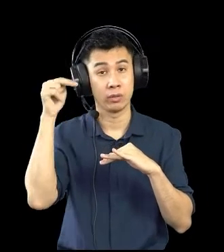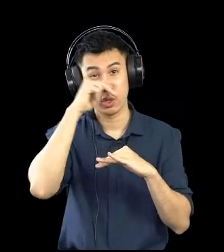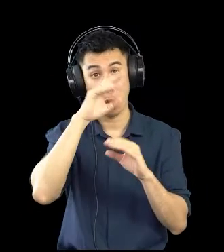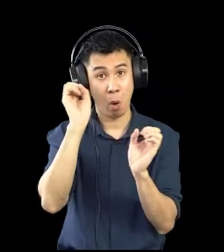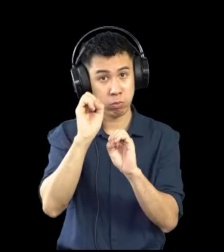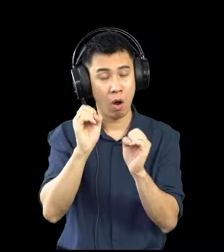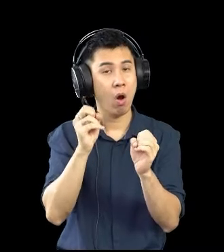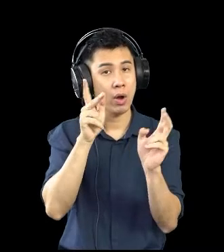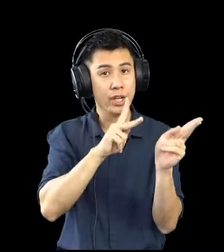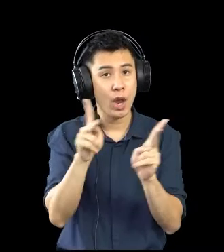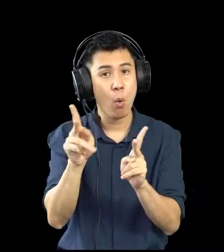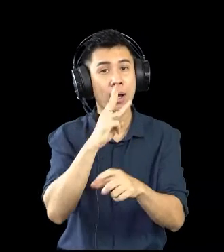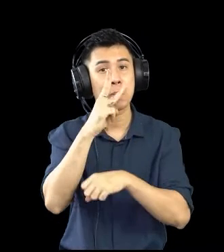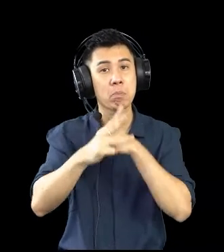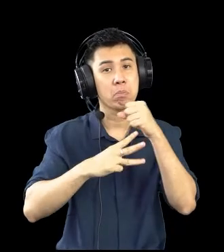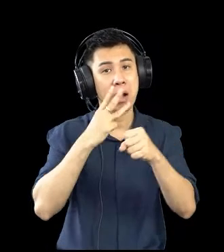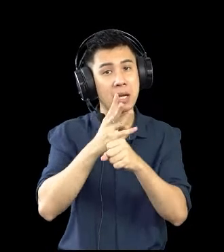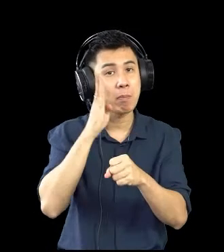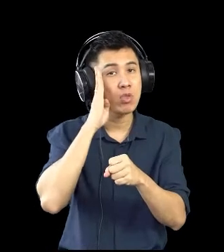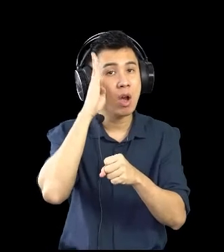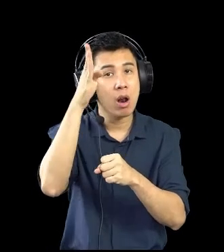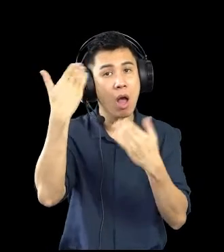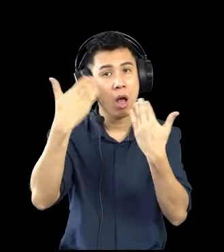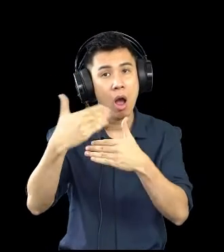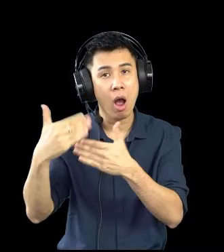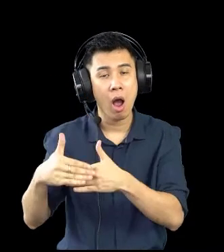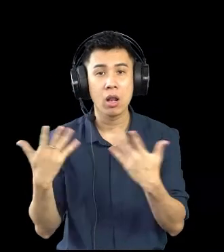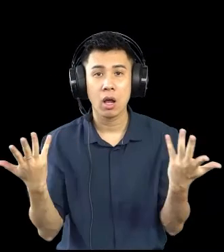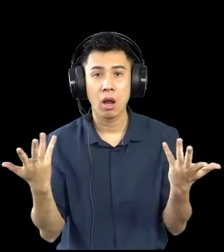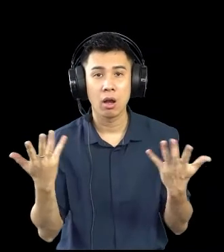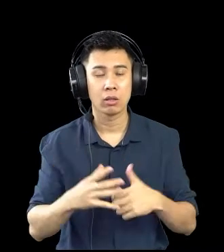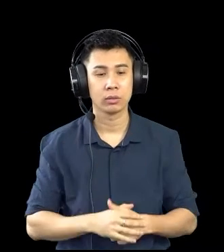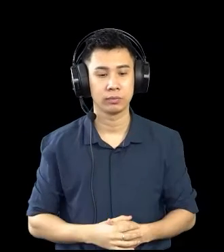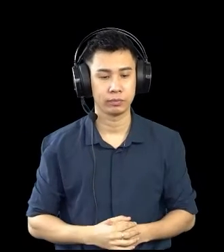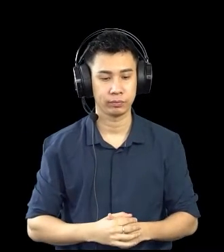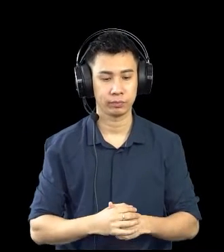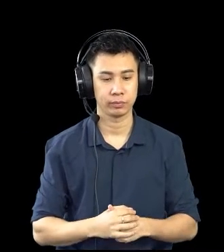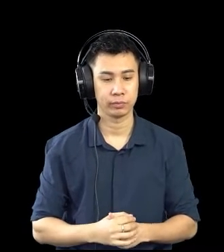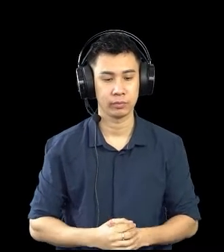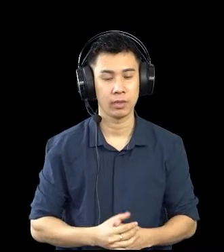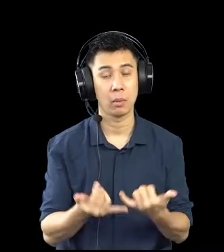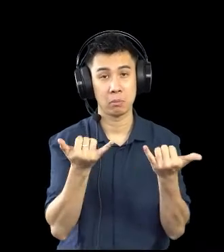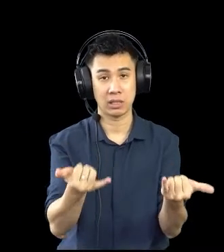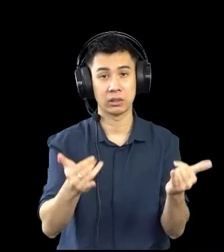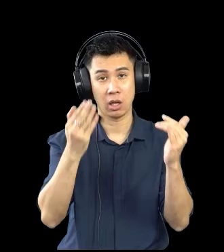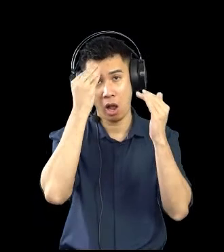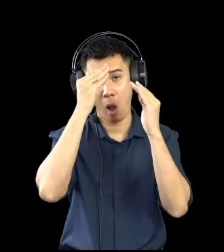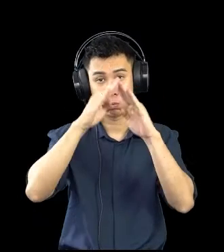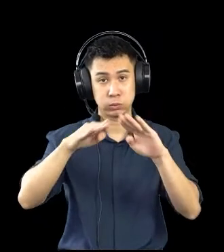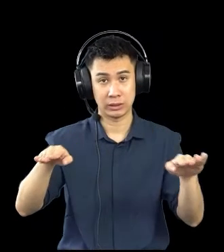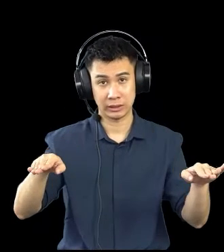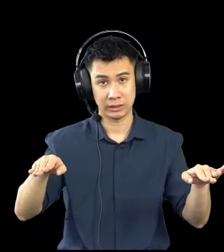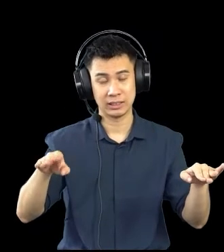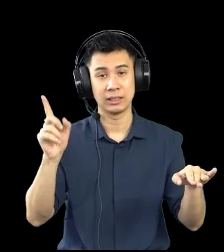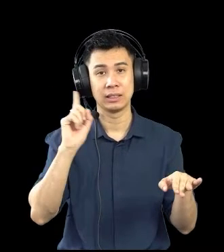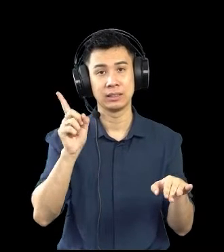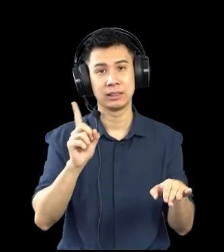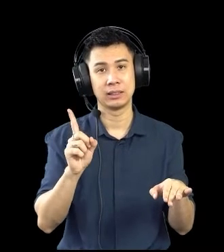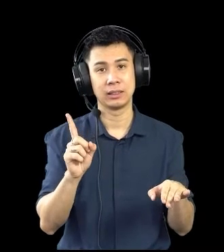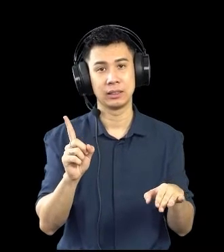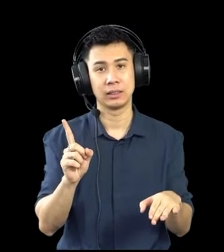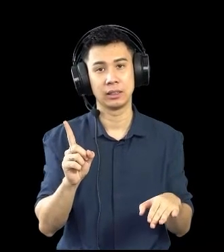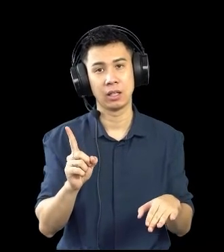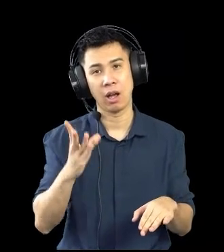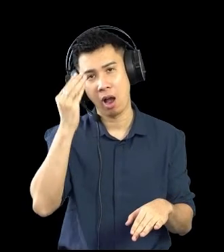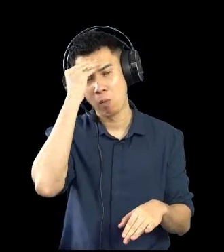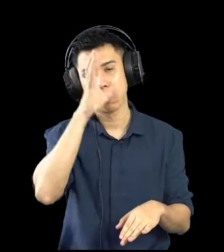trong vòng 1 đến 3 năm tới là như thế nào? Dạ, thì đối với lượng học sinh hiện tại của bọn em thì hầu hết là các em nhỏ là đều là các em